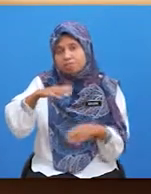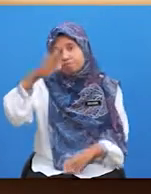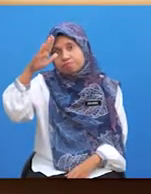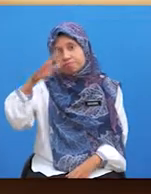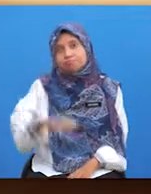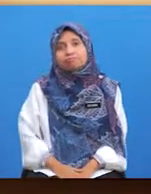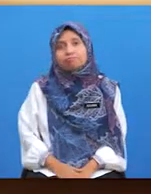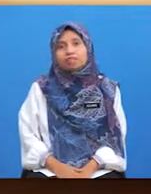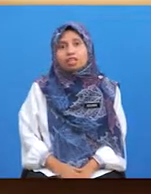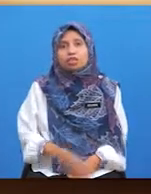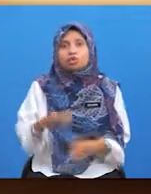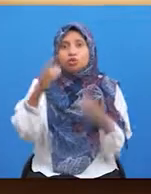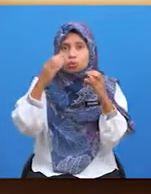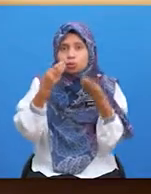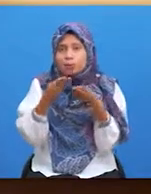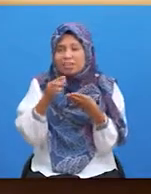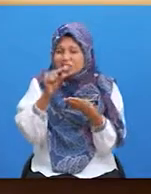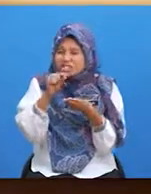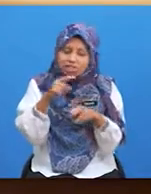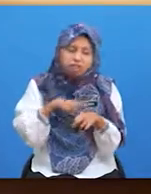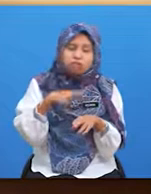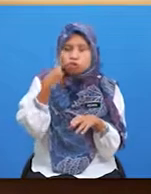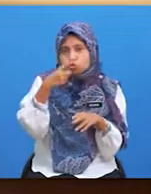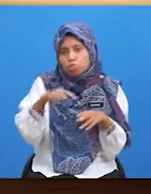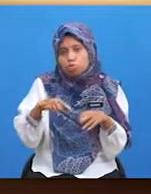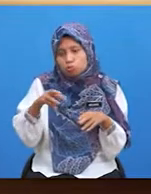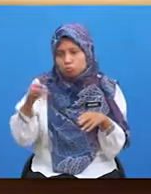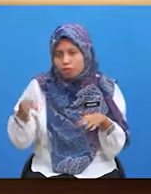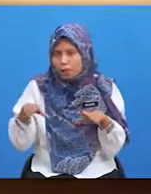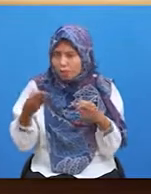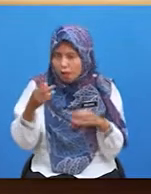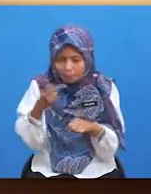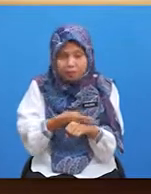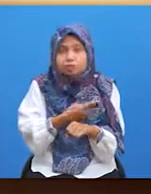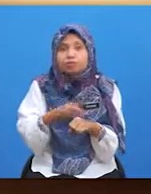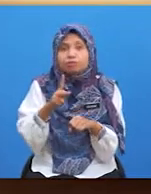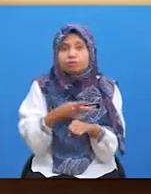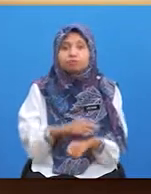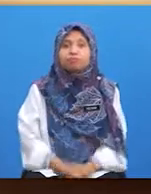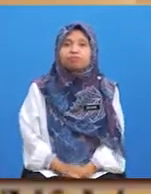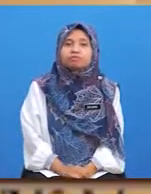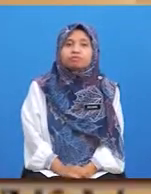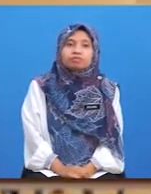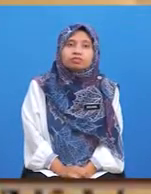beri sedikit masa untuk murid-murid mencipta maksud pantun.